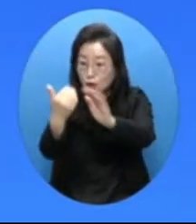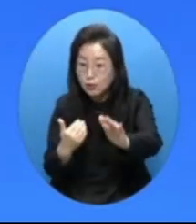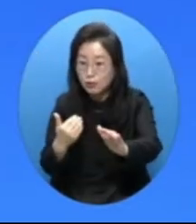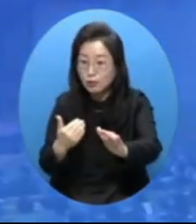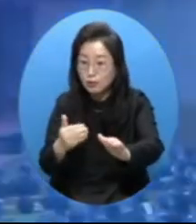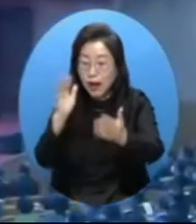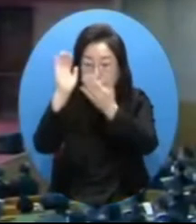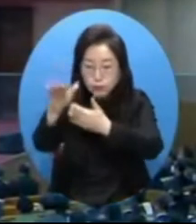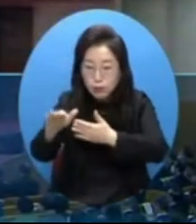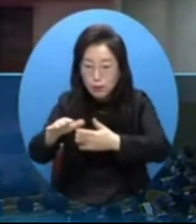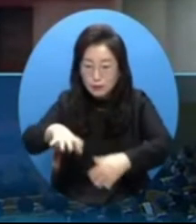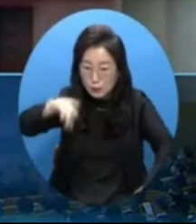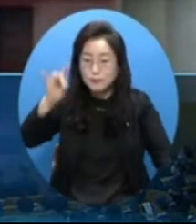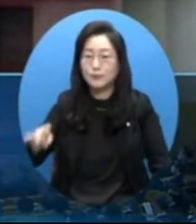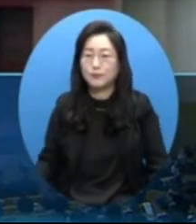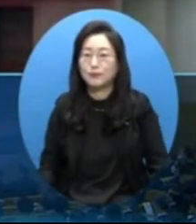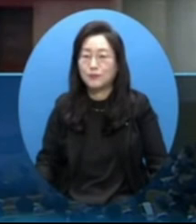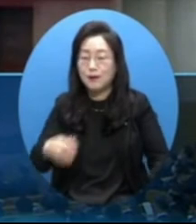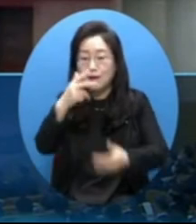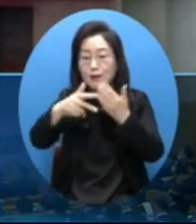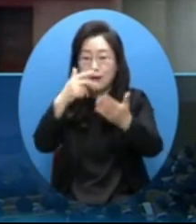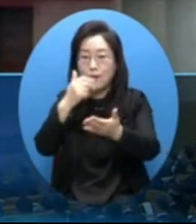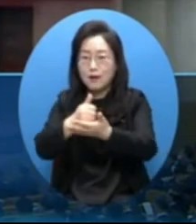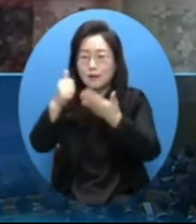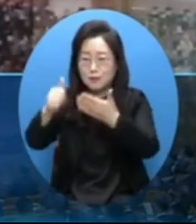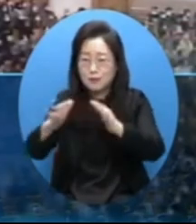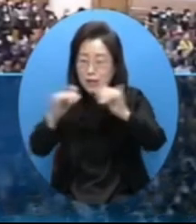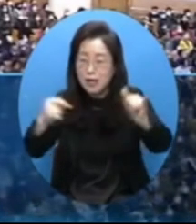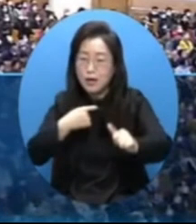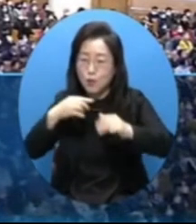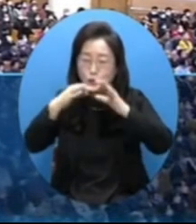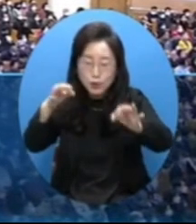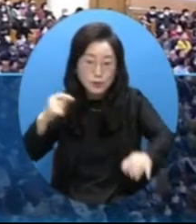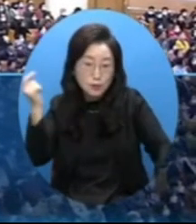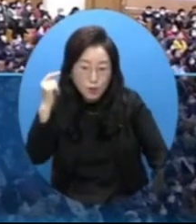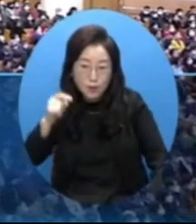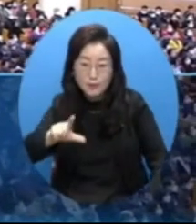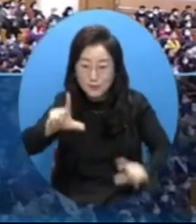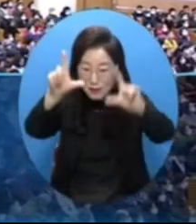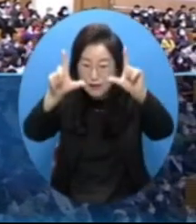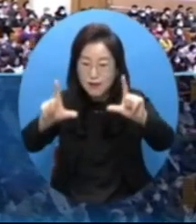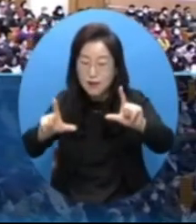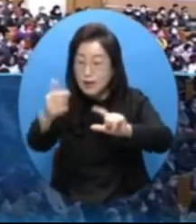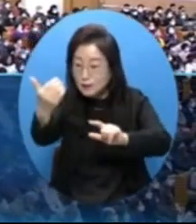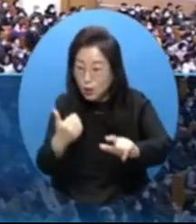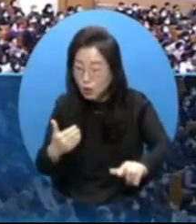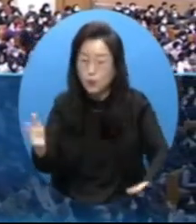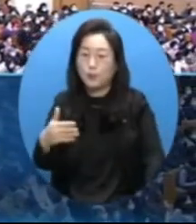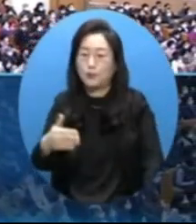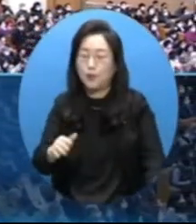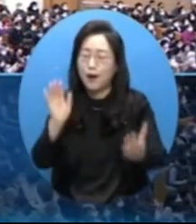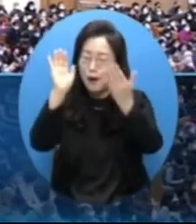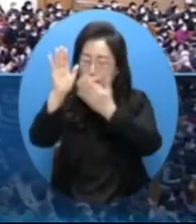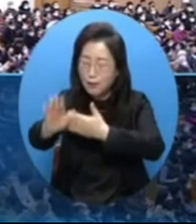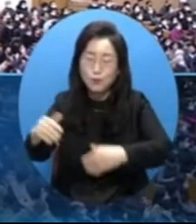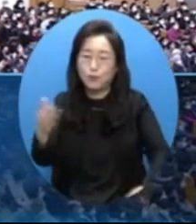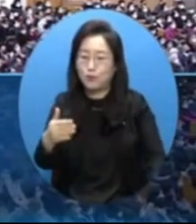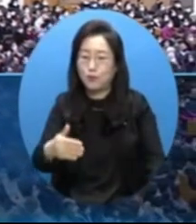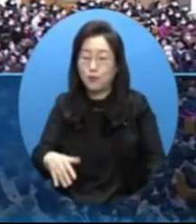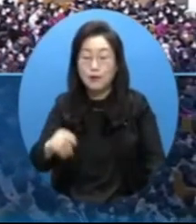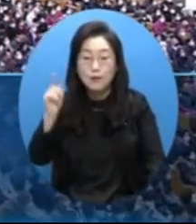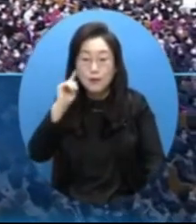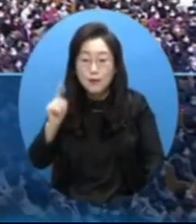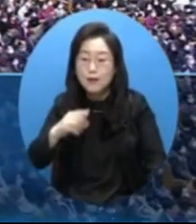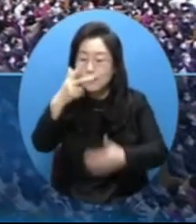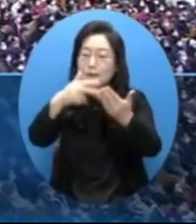있습니다 여호수아서 10장 14절입니다 여호와께서 사람의 목소리를 들으신이 같은 날은 전에도 없었고 후회도 없었나니이는